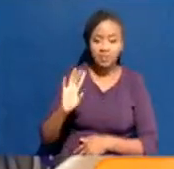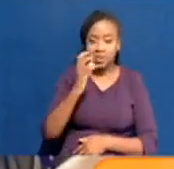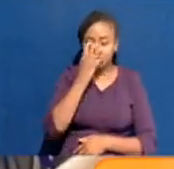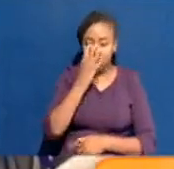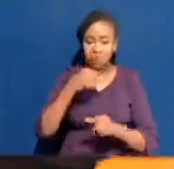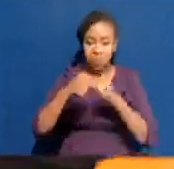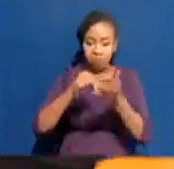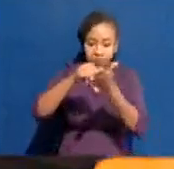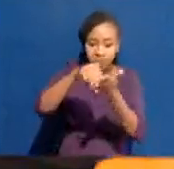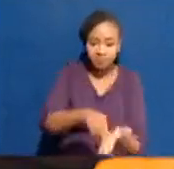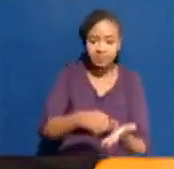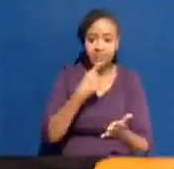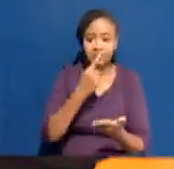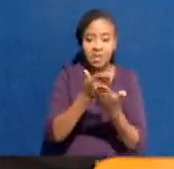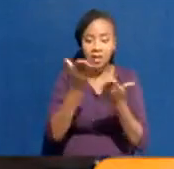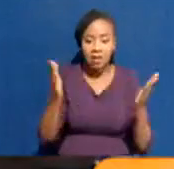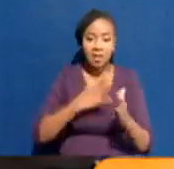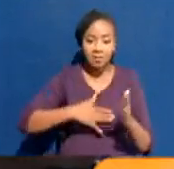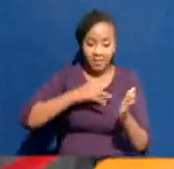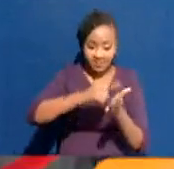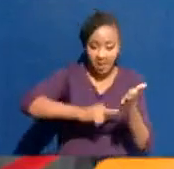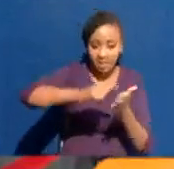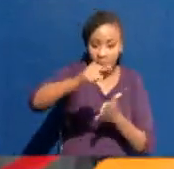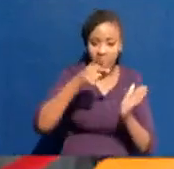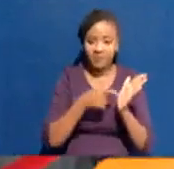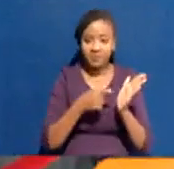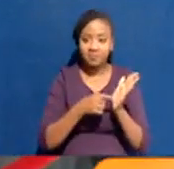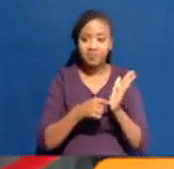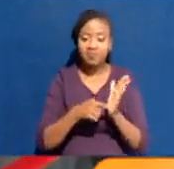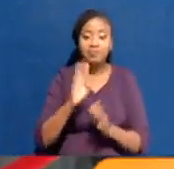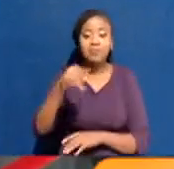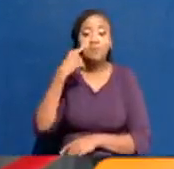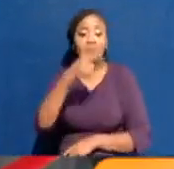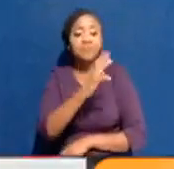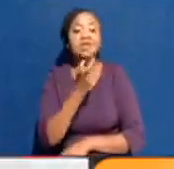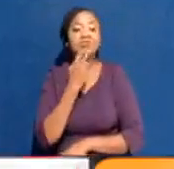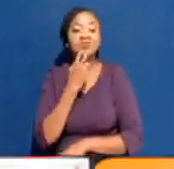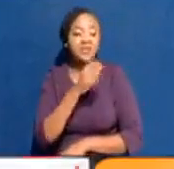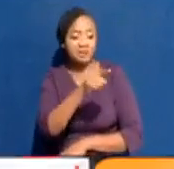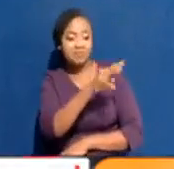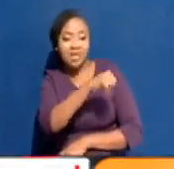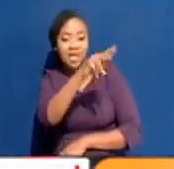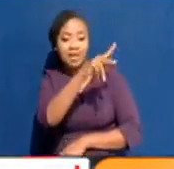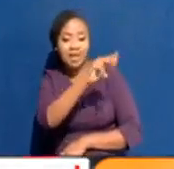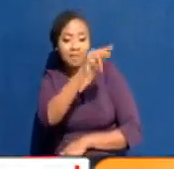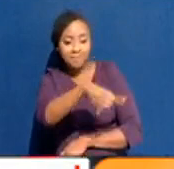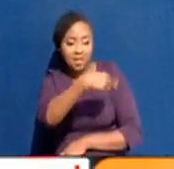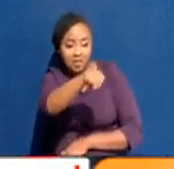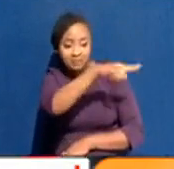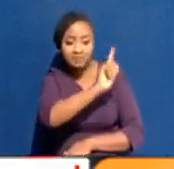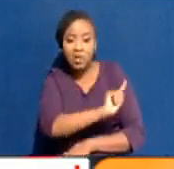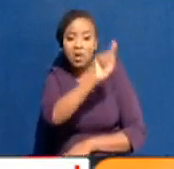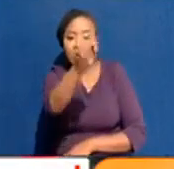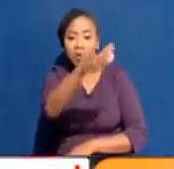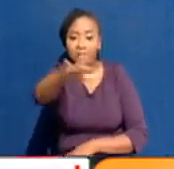aliendelea kuwasisitizia wabunge kuupitisha. Hawa wabunge Tuesday wako bunge, wapige